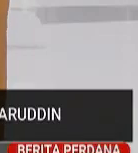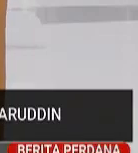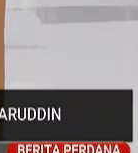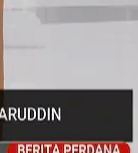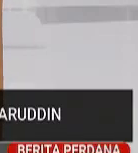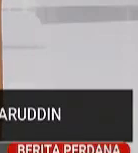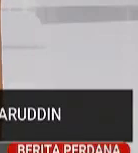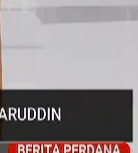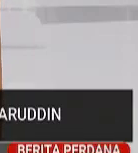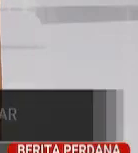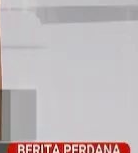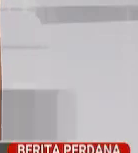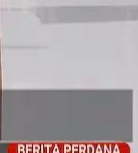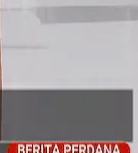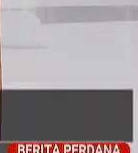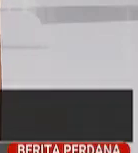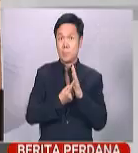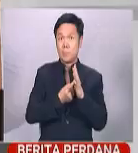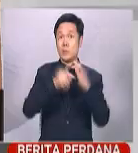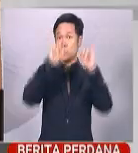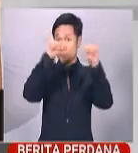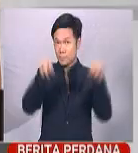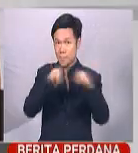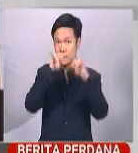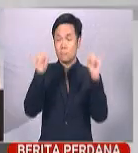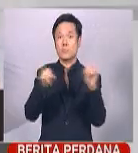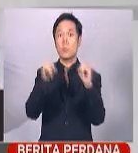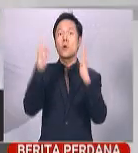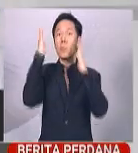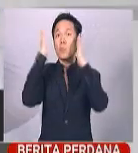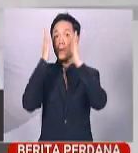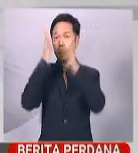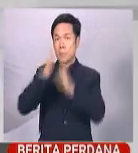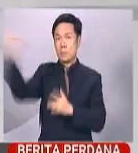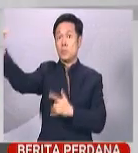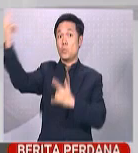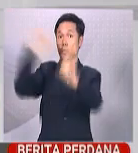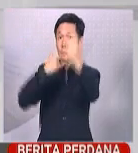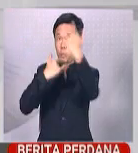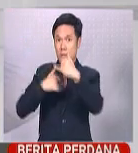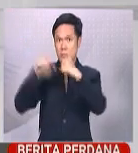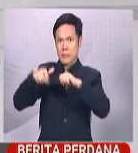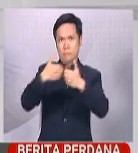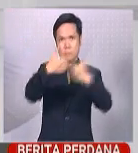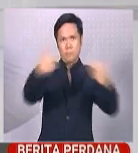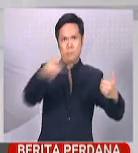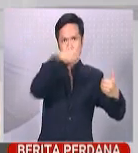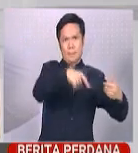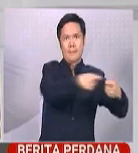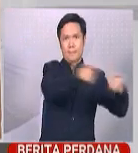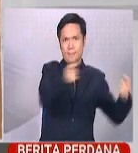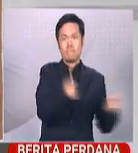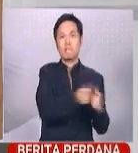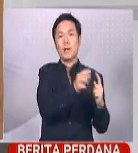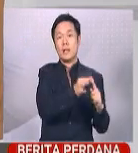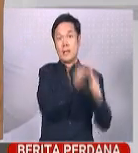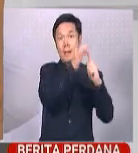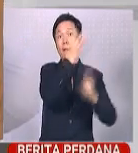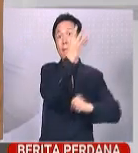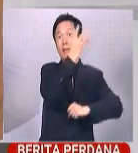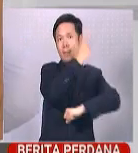Hai Bermuda cuma ini Raya Malaysia yang pulang dari luar negara akan dikeluarkan tim selama 14 Hari disatu tempat khas